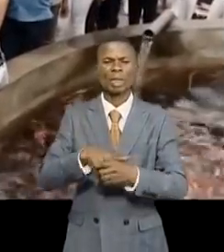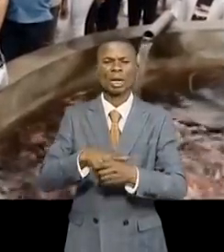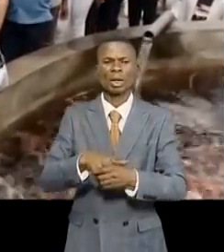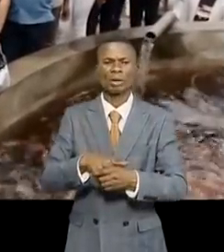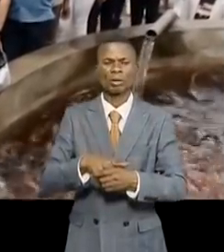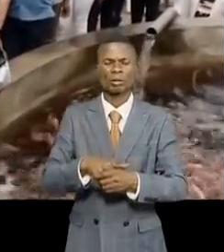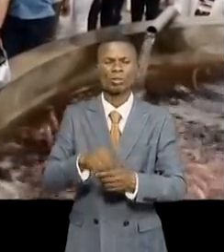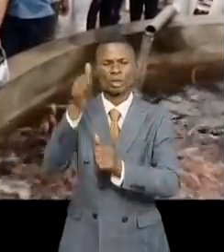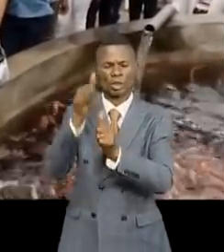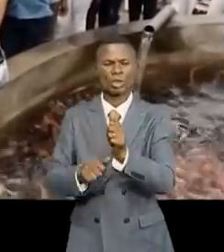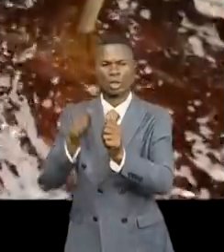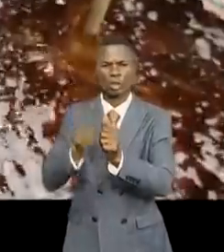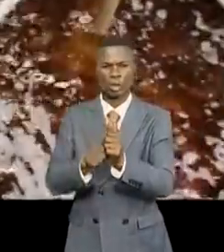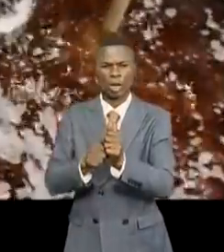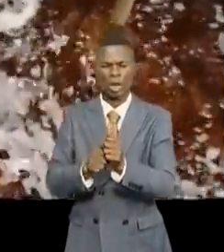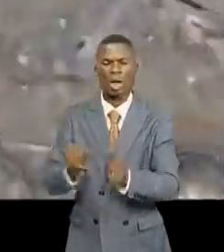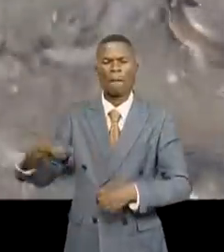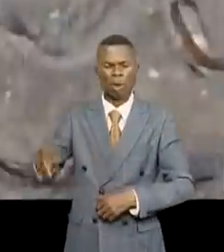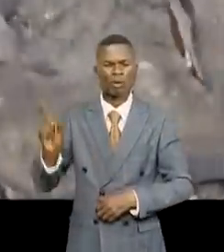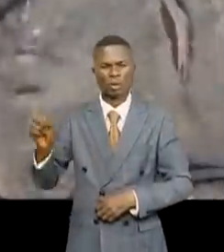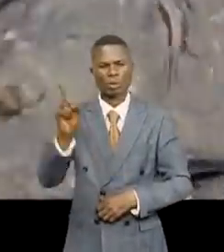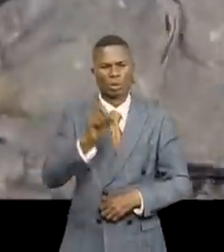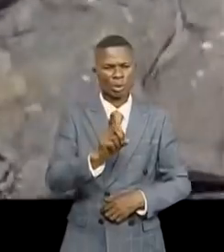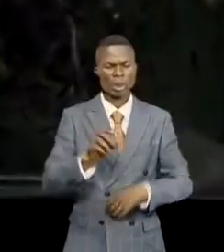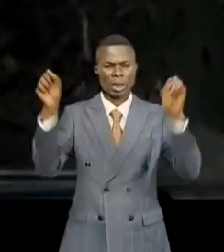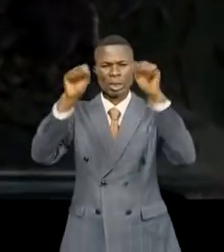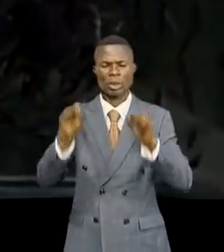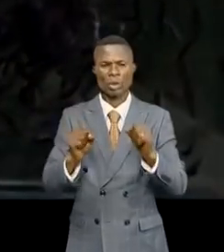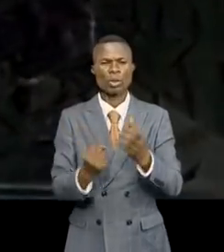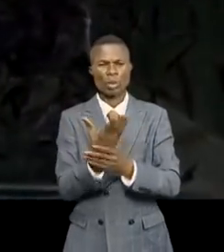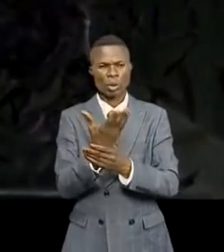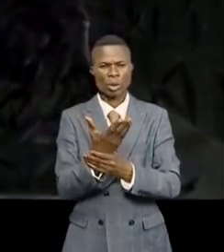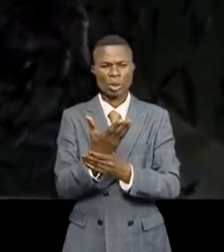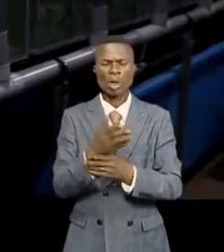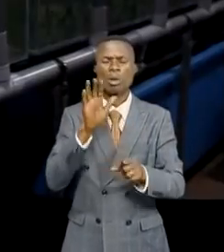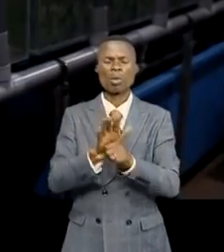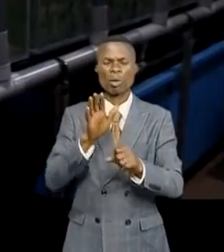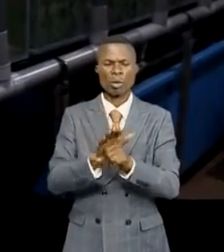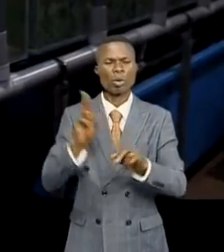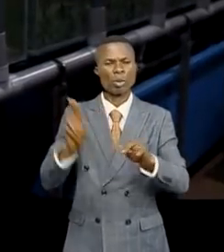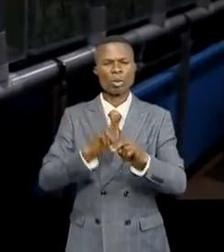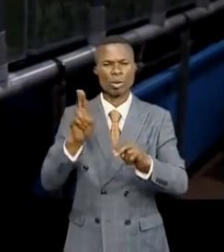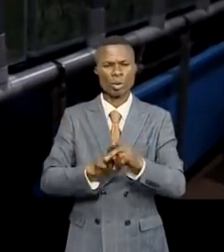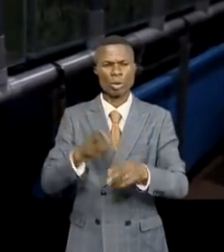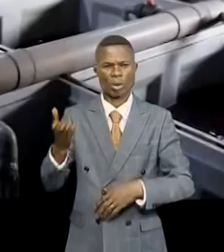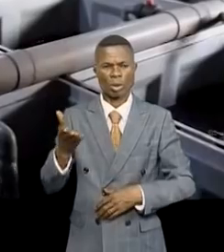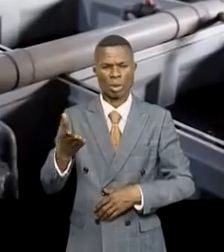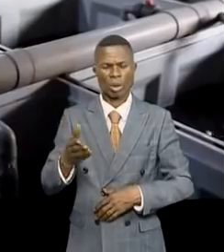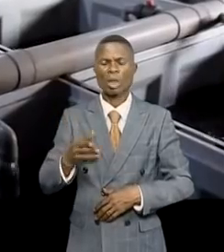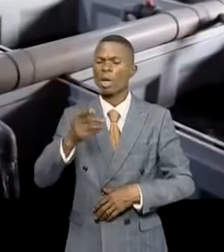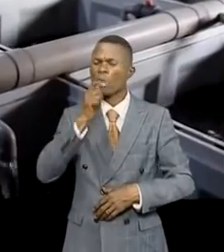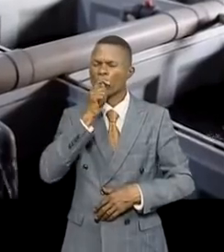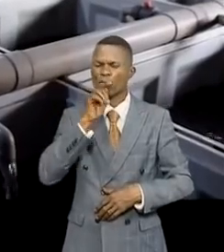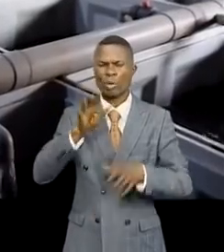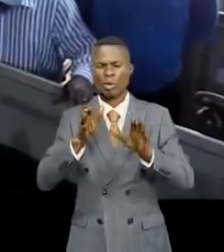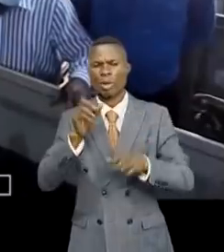de chaque ancienne province. Avec le système de production hyper intensif en utilisant la serre, une température ambiante